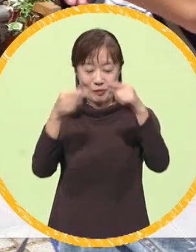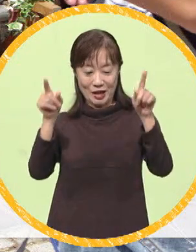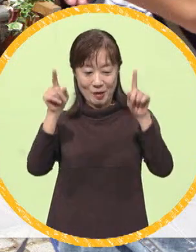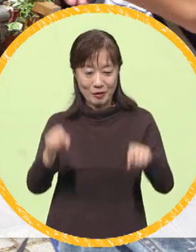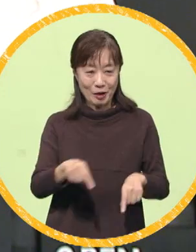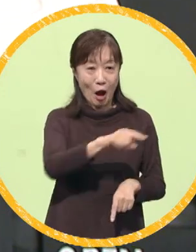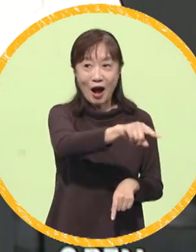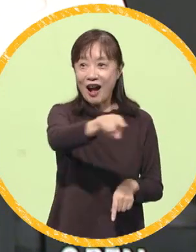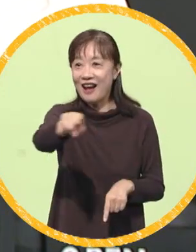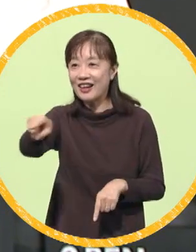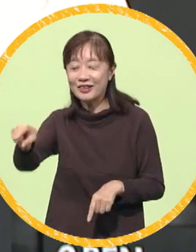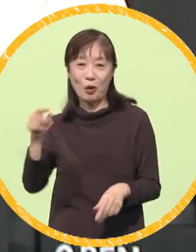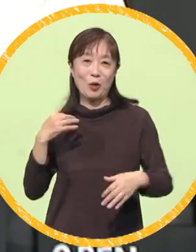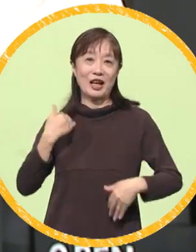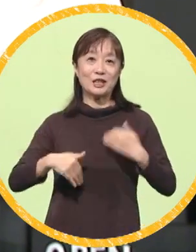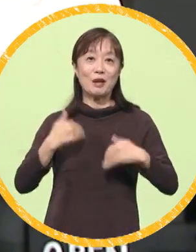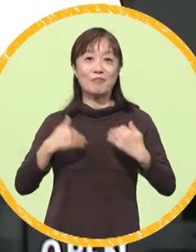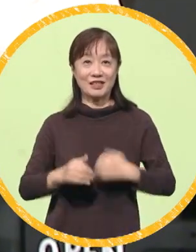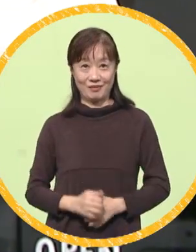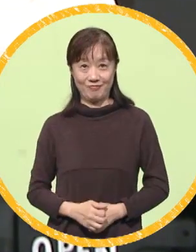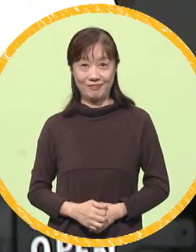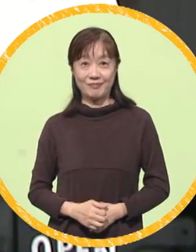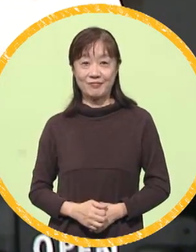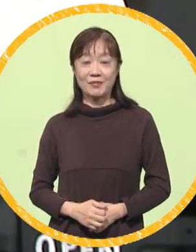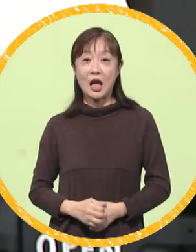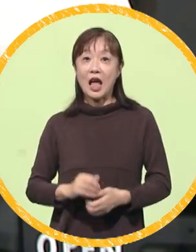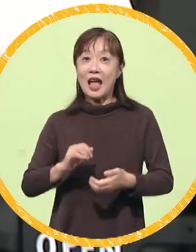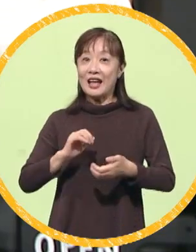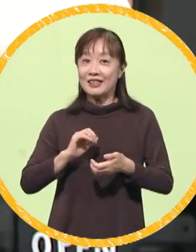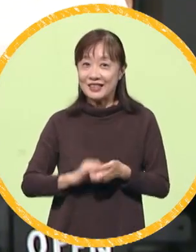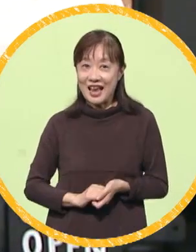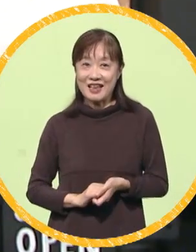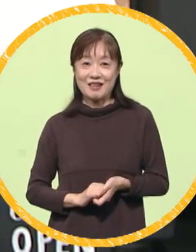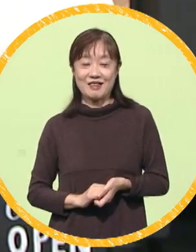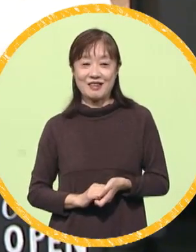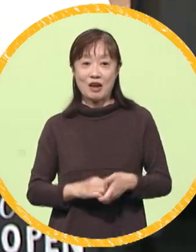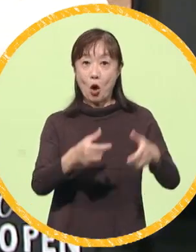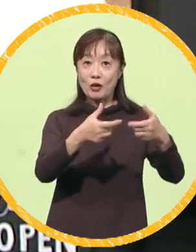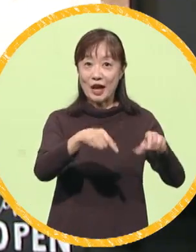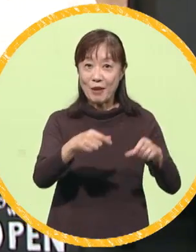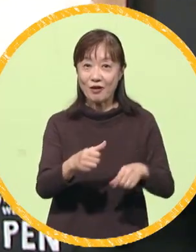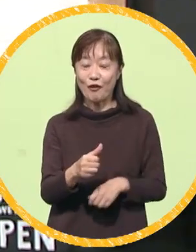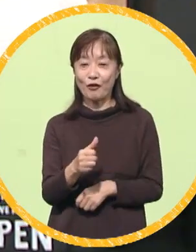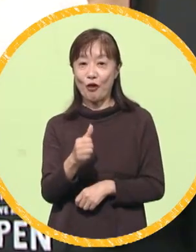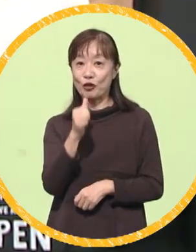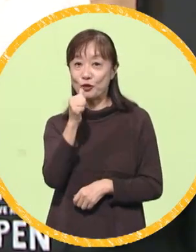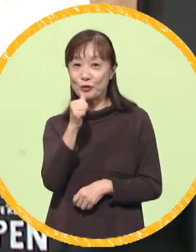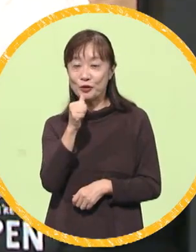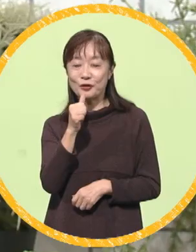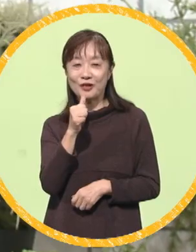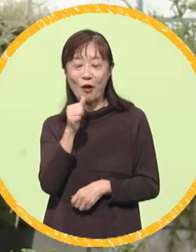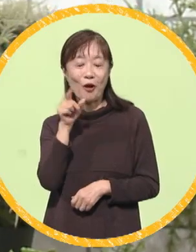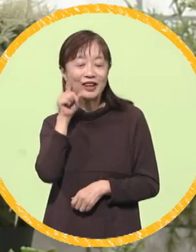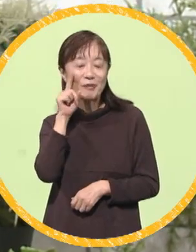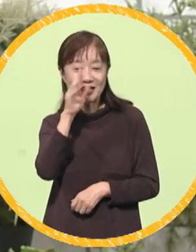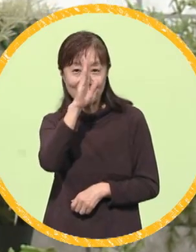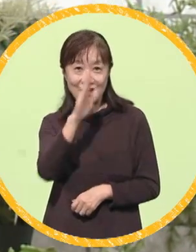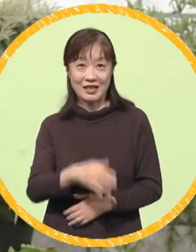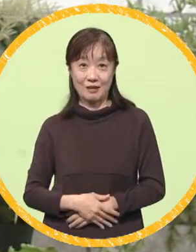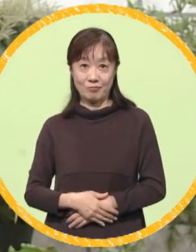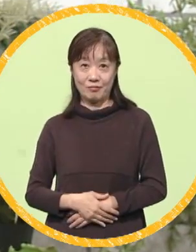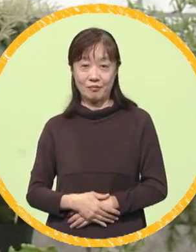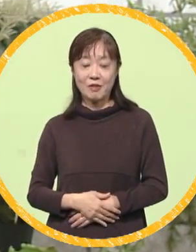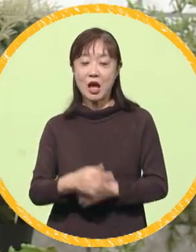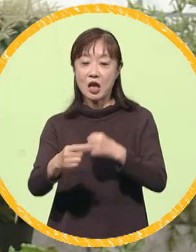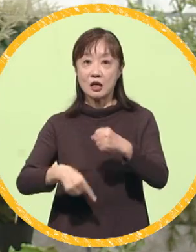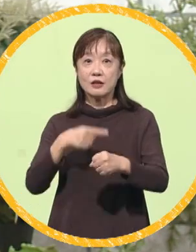行ってみてください。 はい、ぜひね、相模こと相原牛乳も、うん、ぜひ味わってください、 うん、ね、本当もうあの365日大変